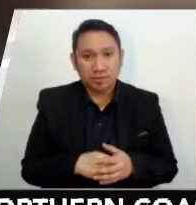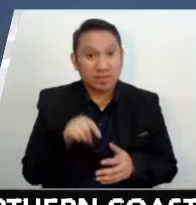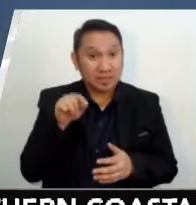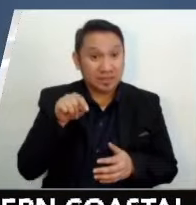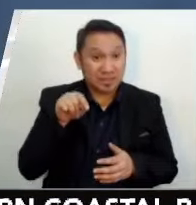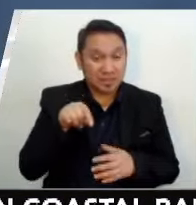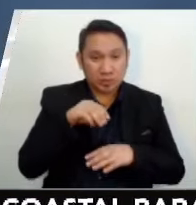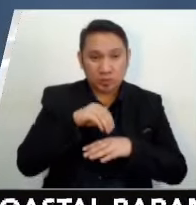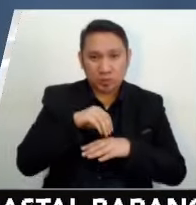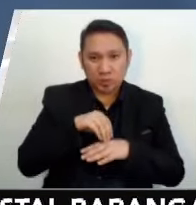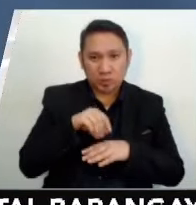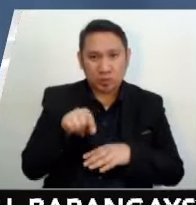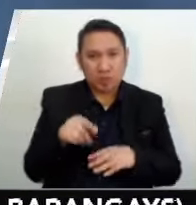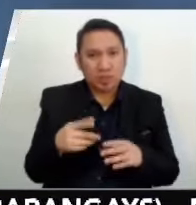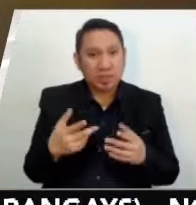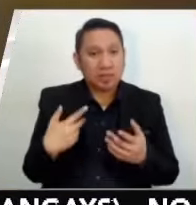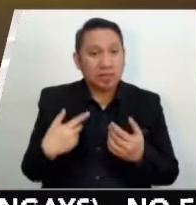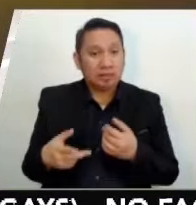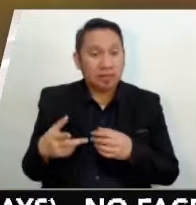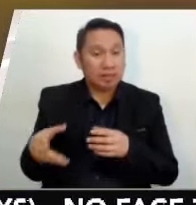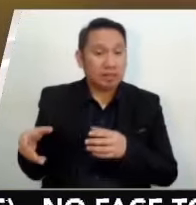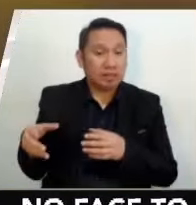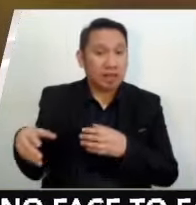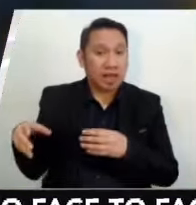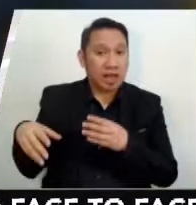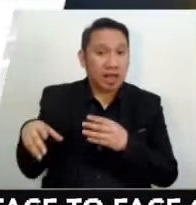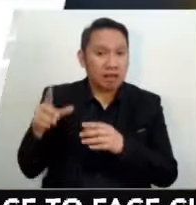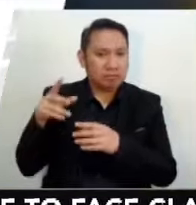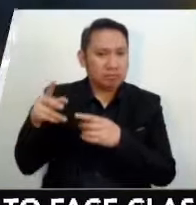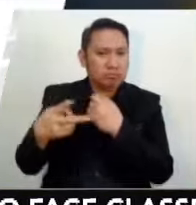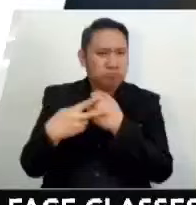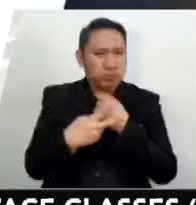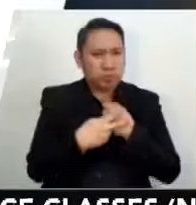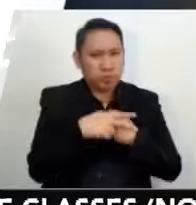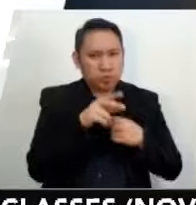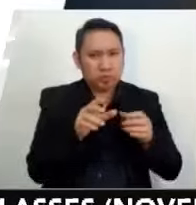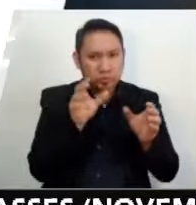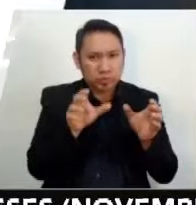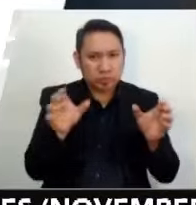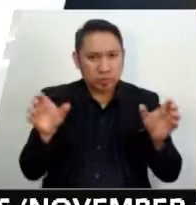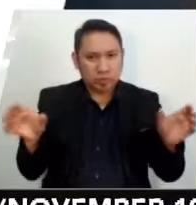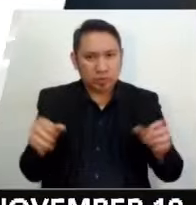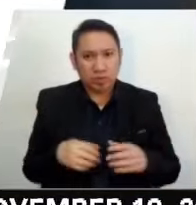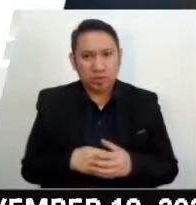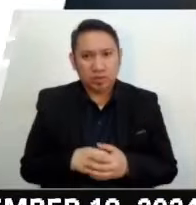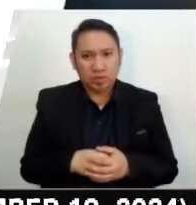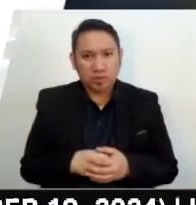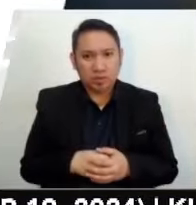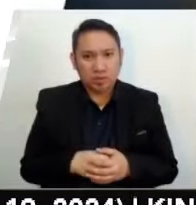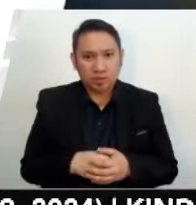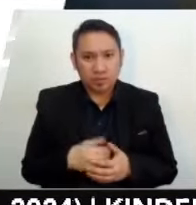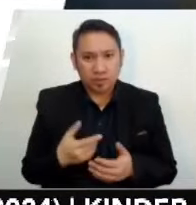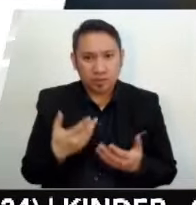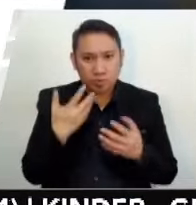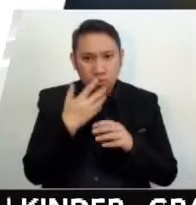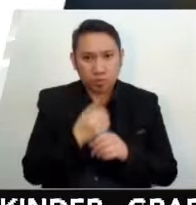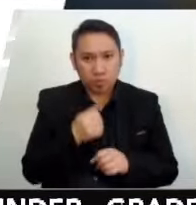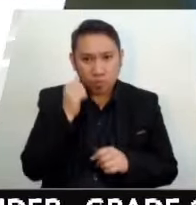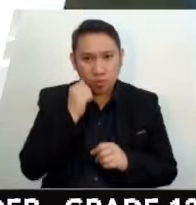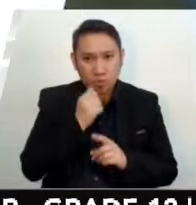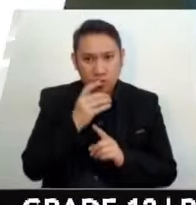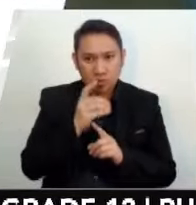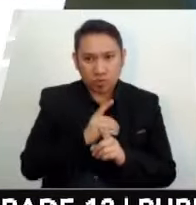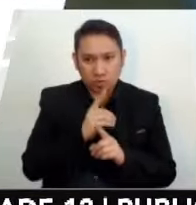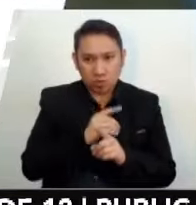nag-stock bago pa tumaas lalo ang presyo ng notche Buena items usually kung every December sak ang